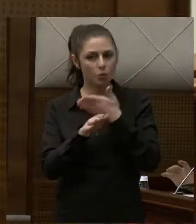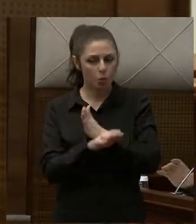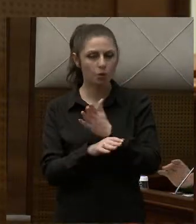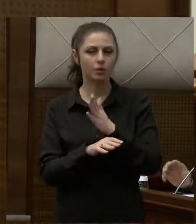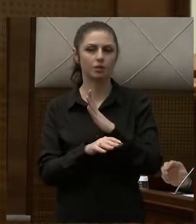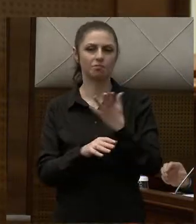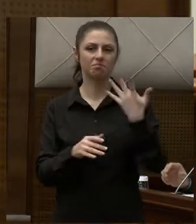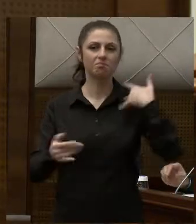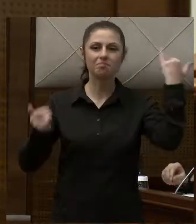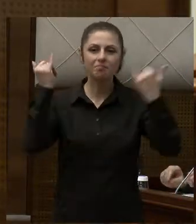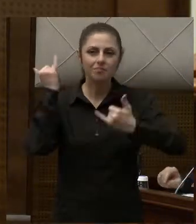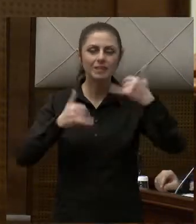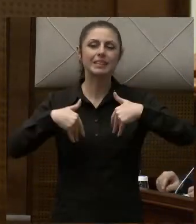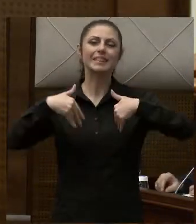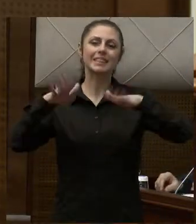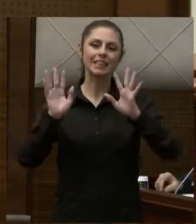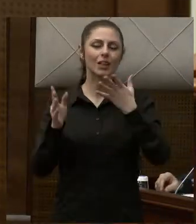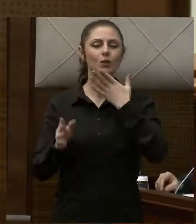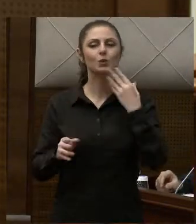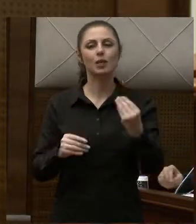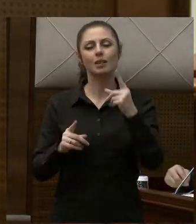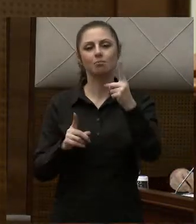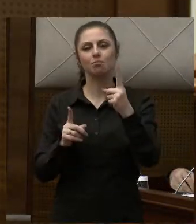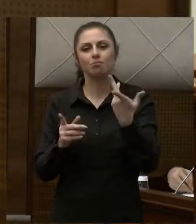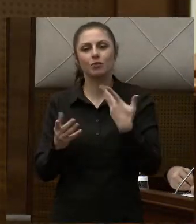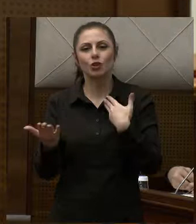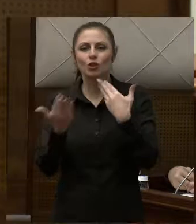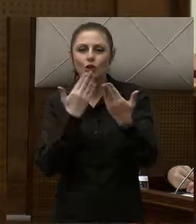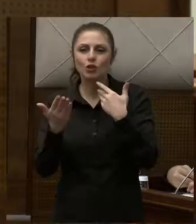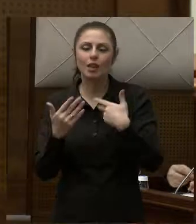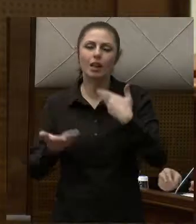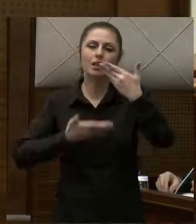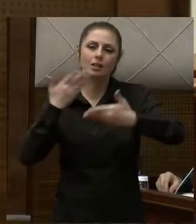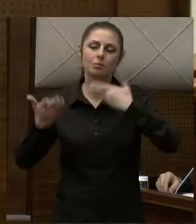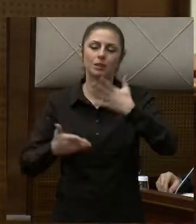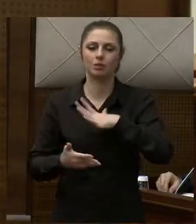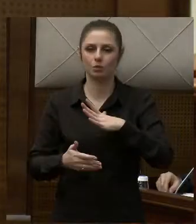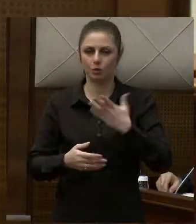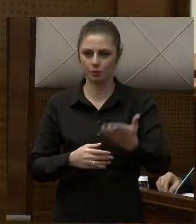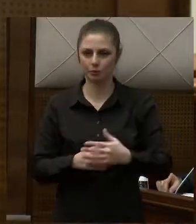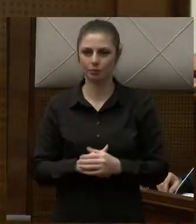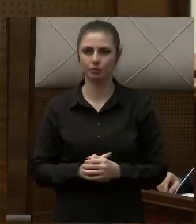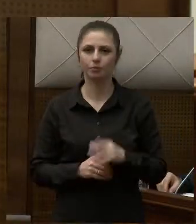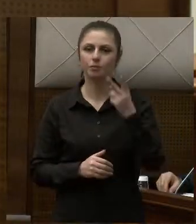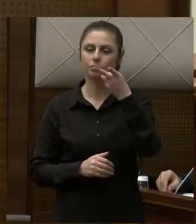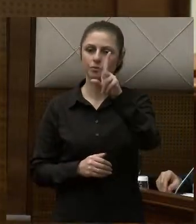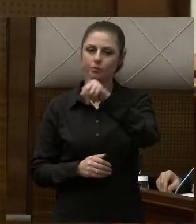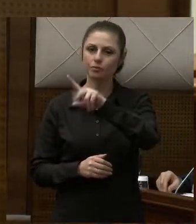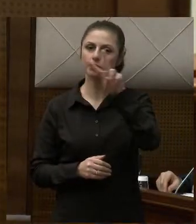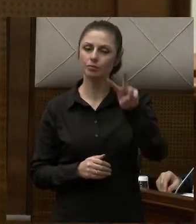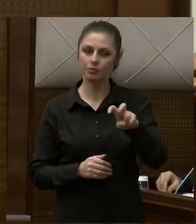bozmadan, hakaret etmeden doğru bildiğimiz şekilde AK Parti grubu olarak ifade edeceğimizi de net olarak söylemek istiyorum. 2018